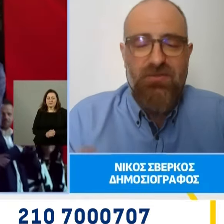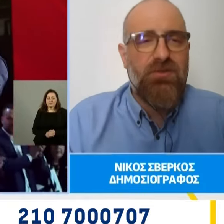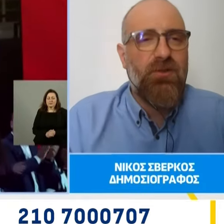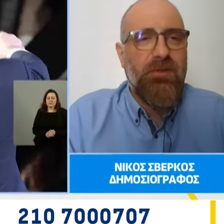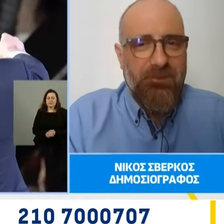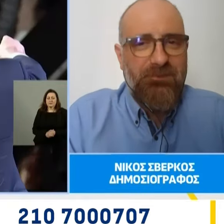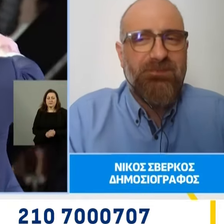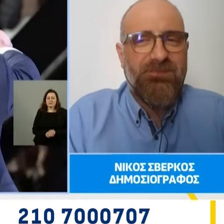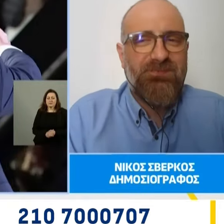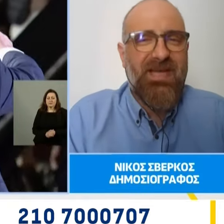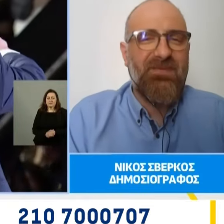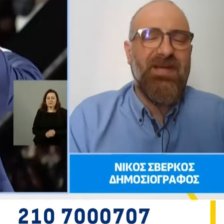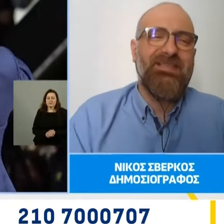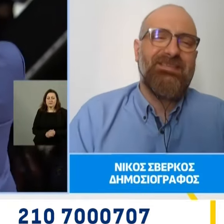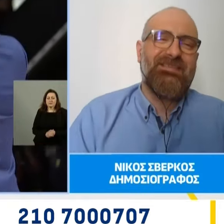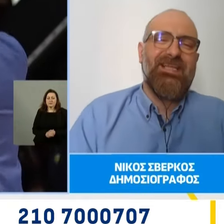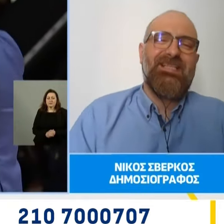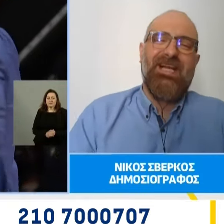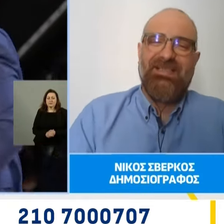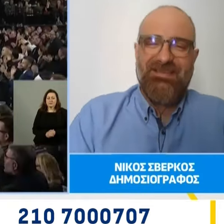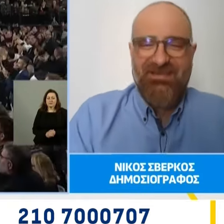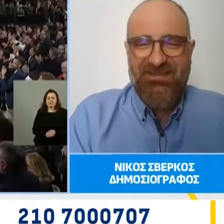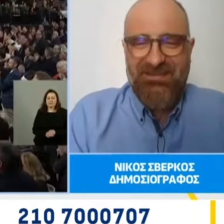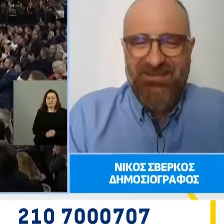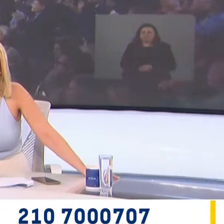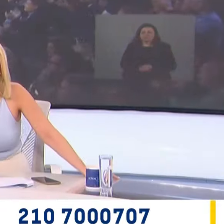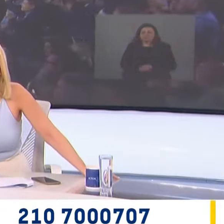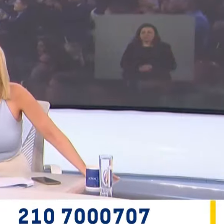20 μέρες μένουν. 10 μέρες, με συγχωρείτε. Να είσαι καλά. Καλή συνέχεια. Λοιπόν, παραμένουμε εδώ.